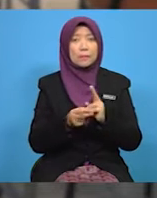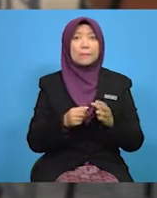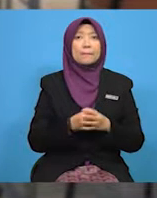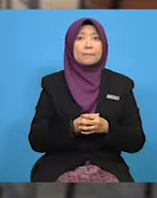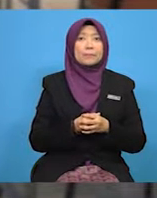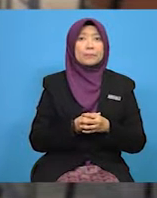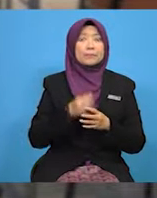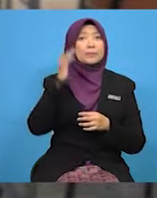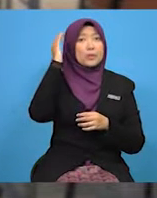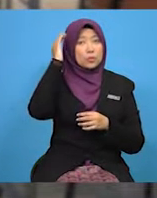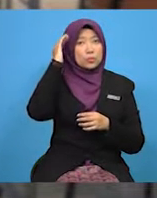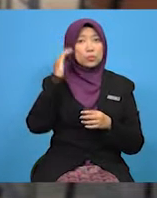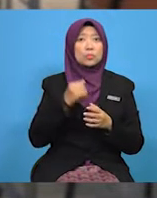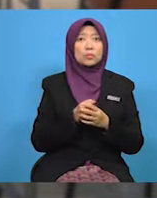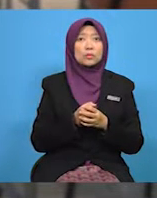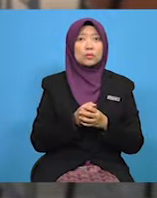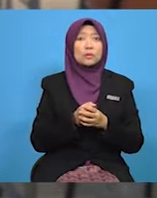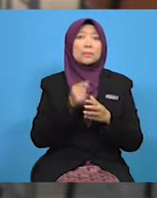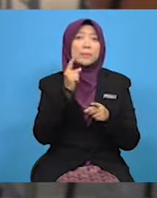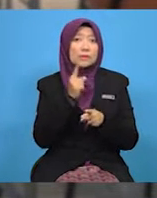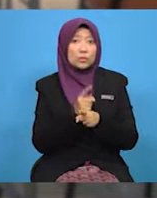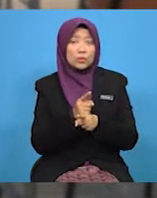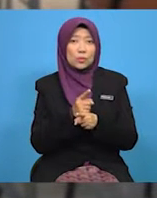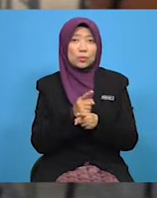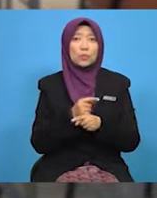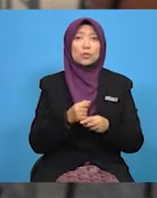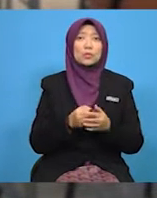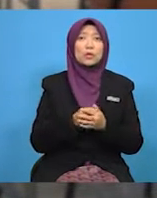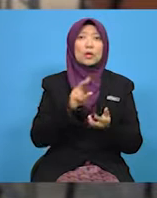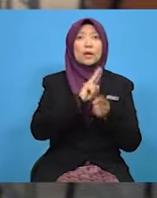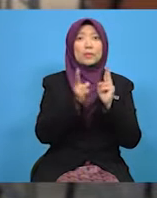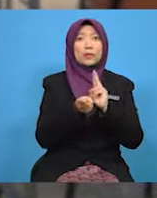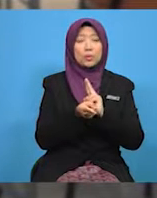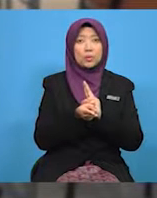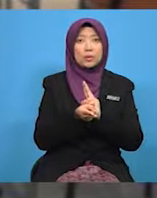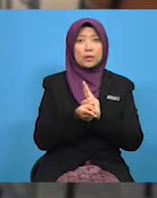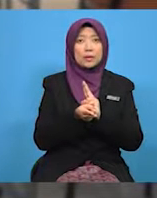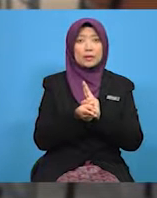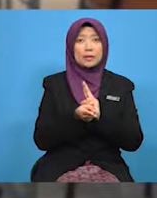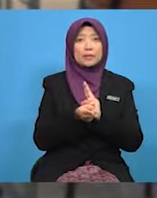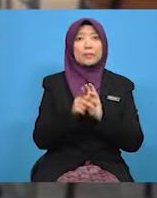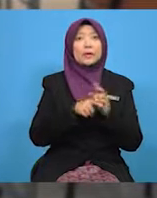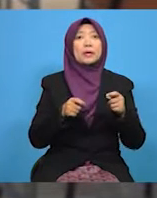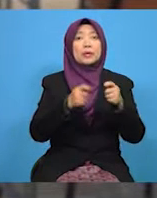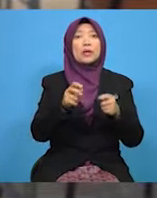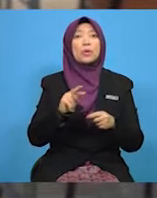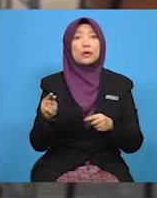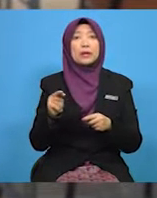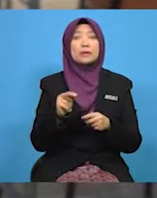tahu? Ya, betul tu. Perubahan penawaran agregat boleh